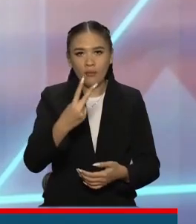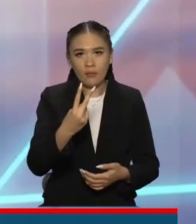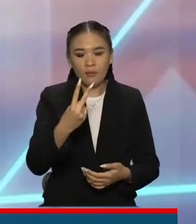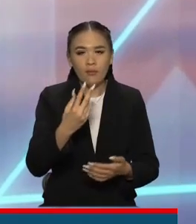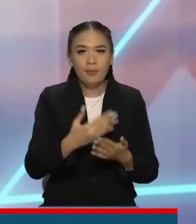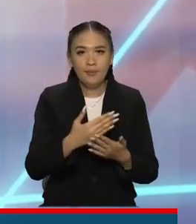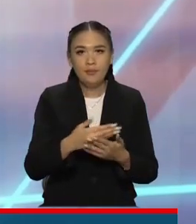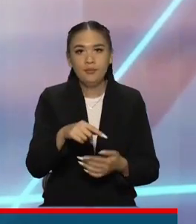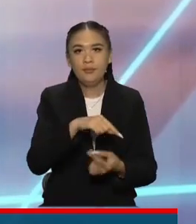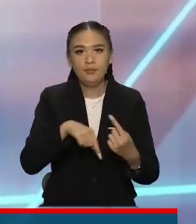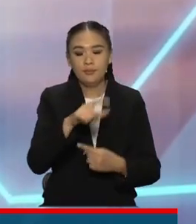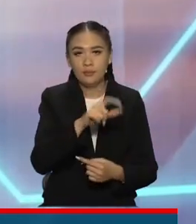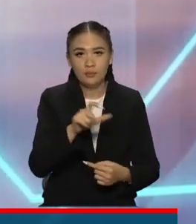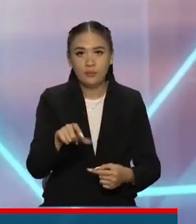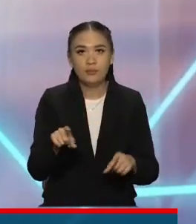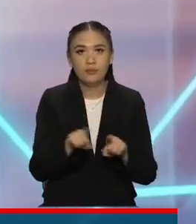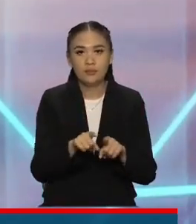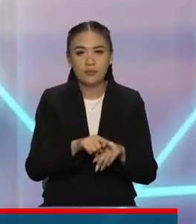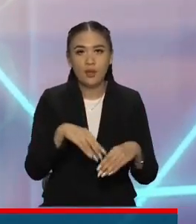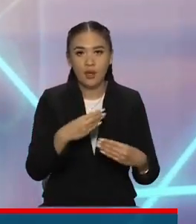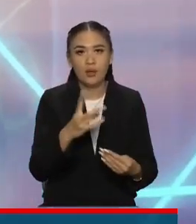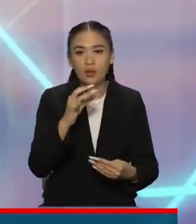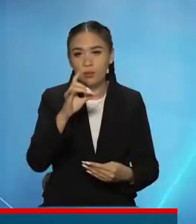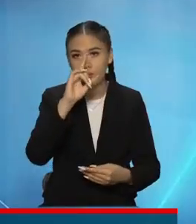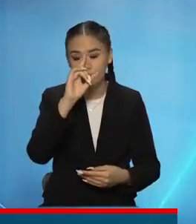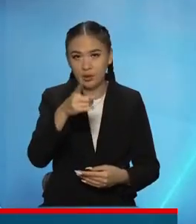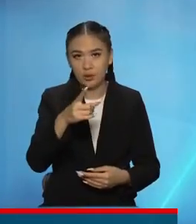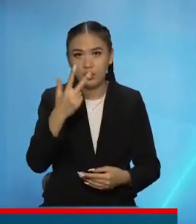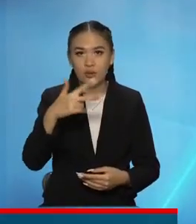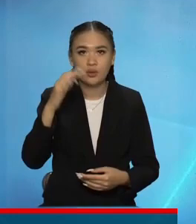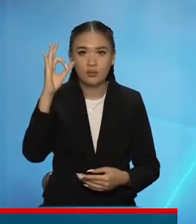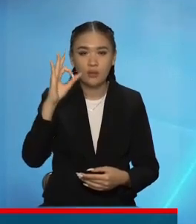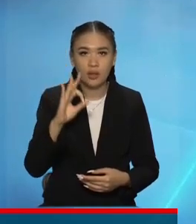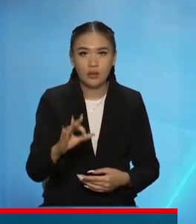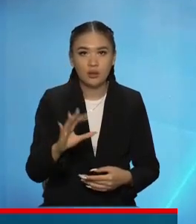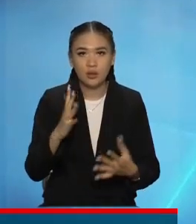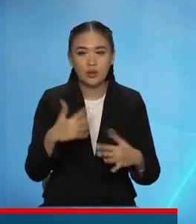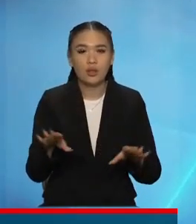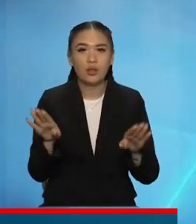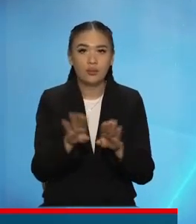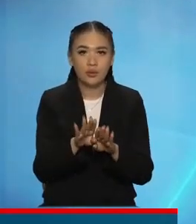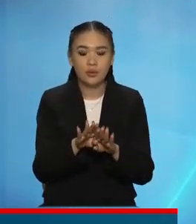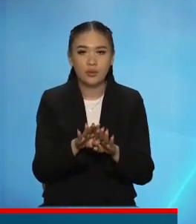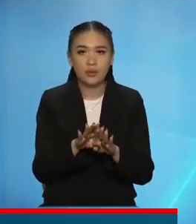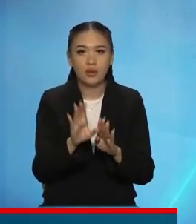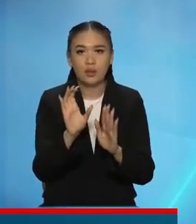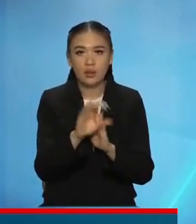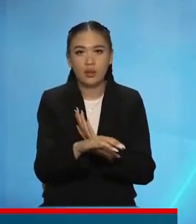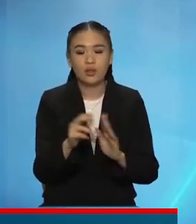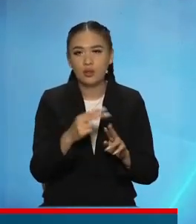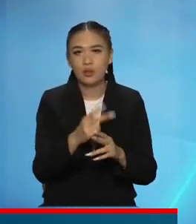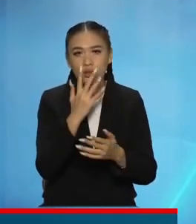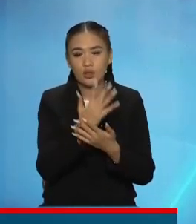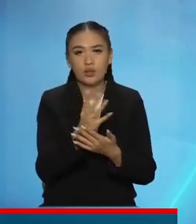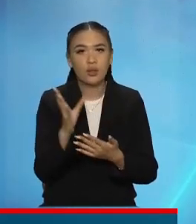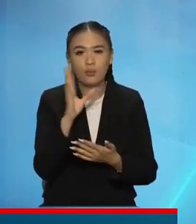сондай кәсіпкерлердің өзіне беріледі. Кәсіпкер бір жылда 30%-мен жапса, табыспен ол өте жақсы көрсеткіш.